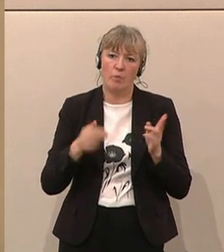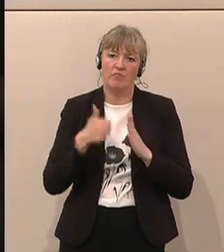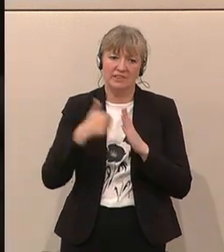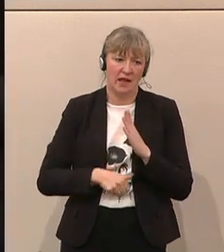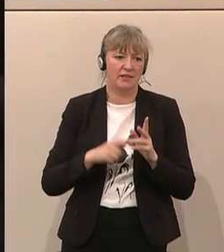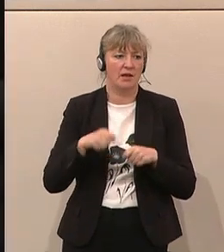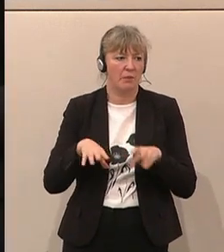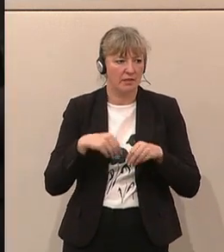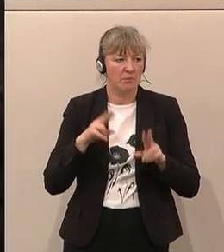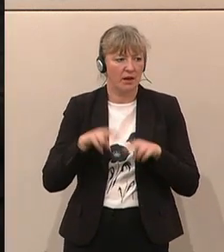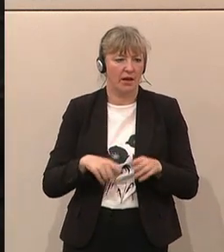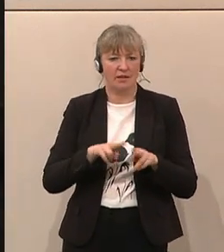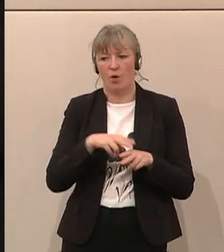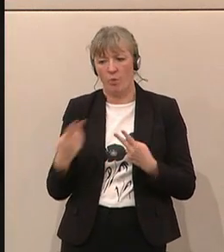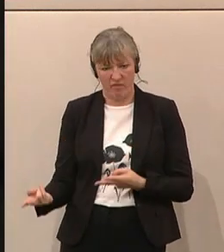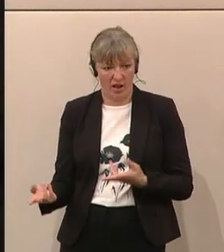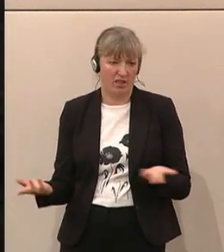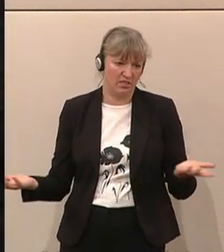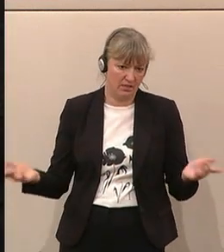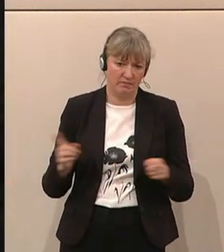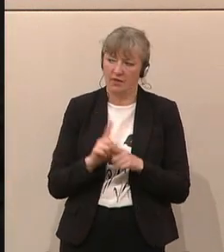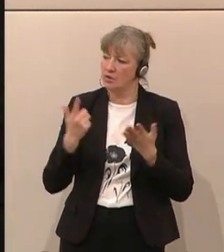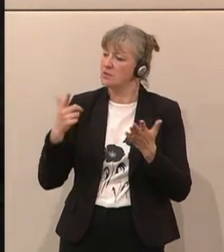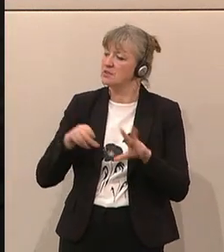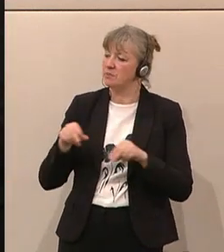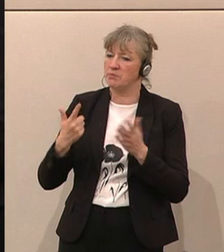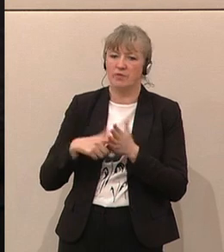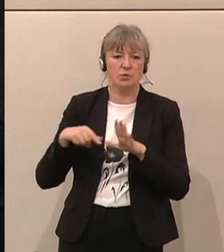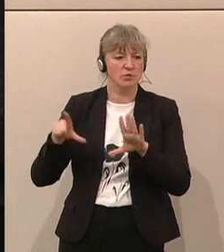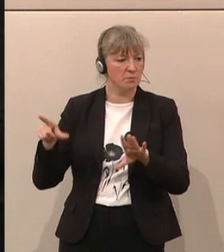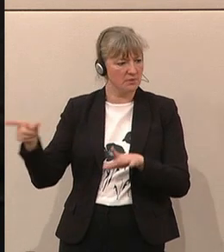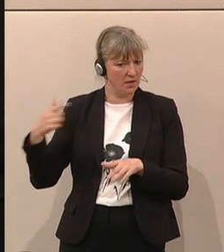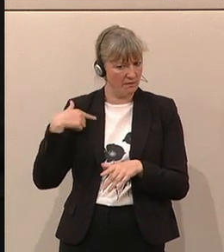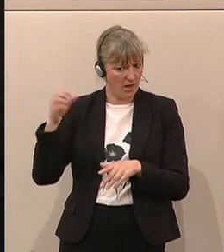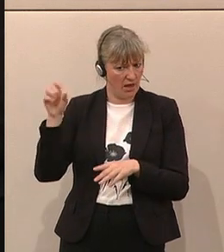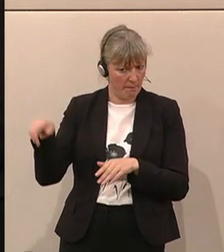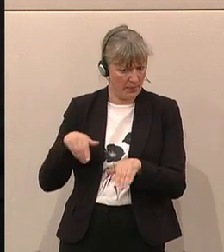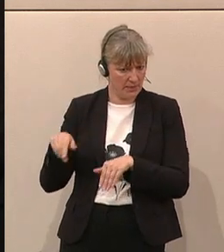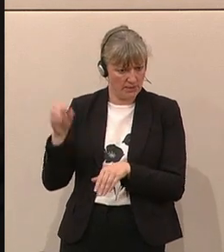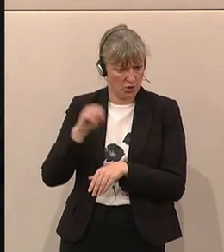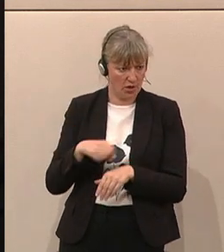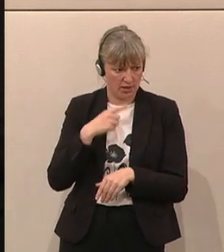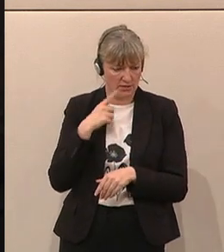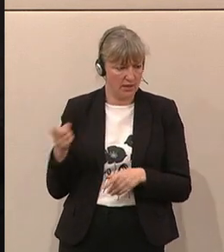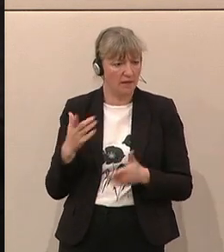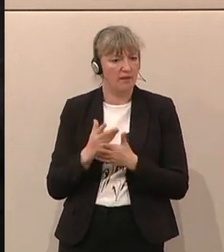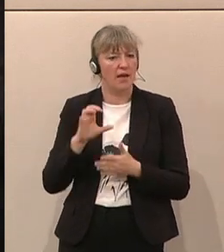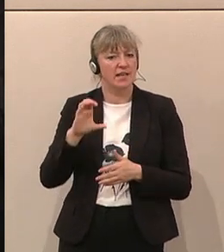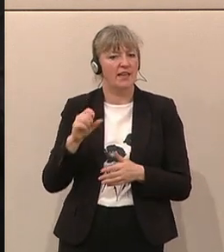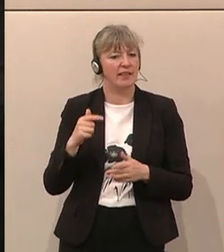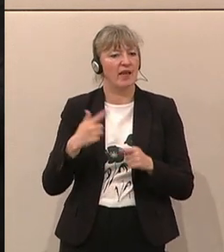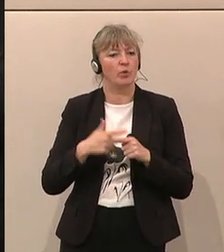Arbeitnehmerrechte. Und im September 2017, Herr Minister Strache, sagten Sie wortwörtlich, CETA und TTIP